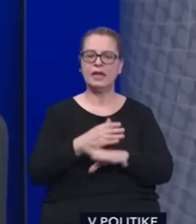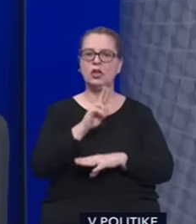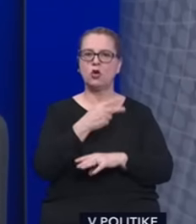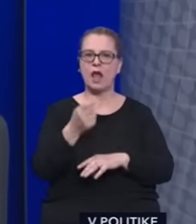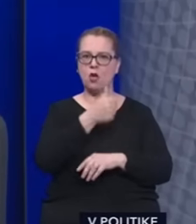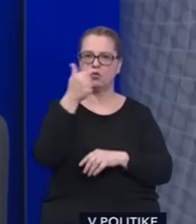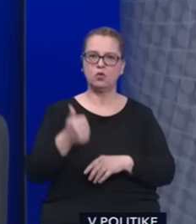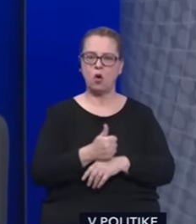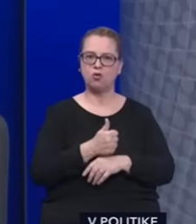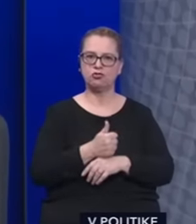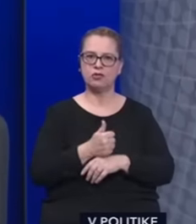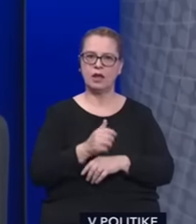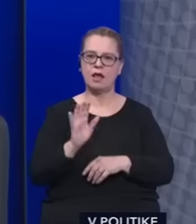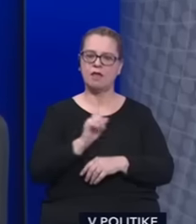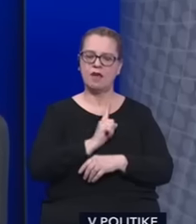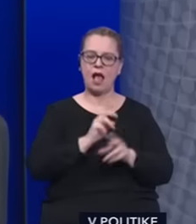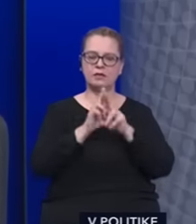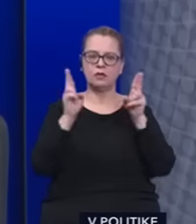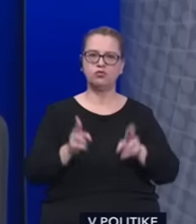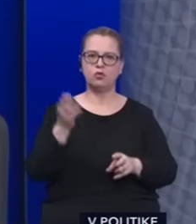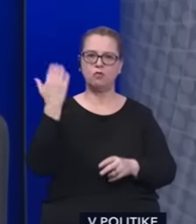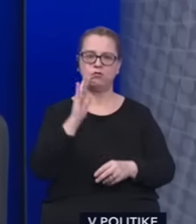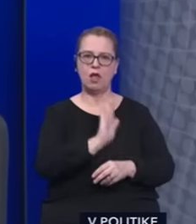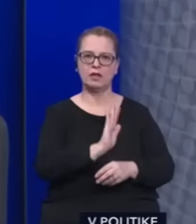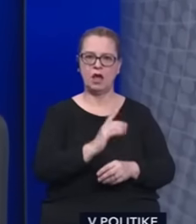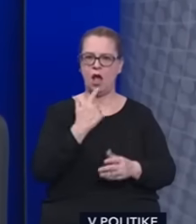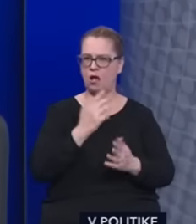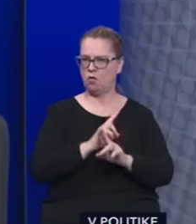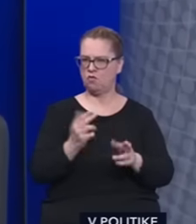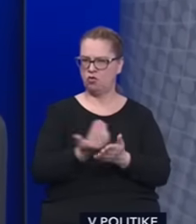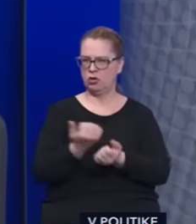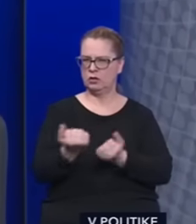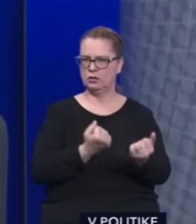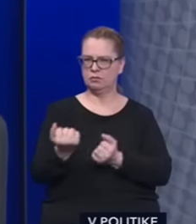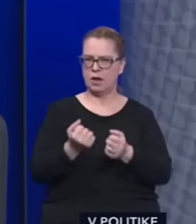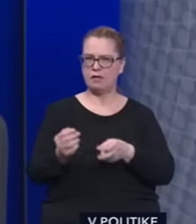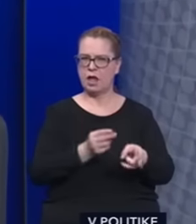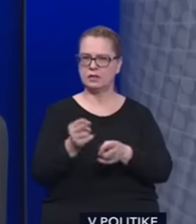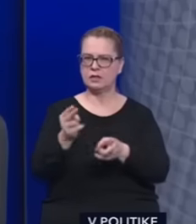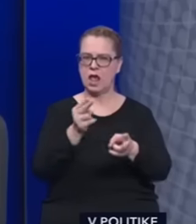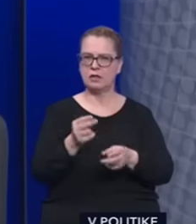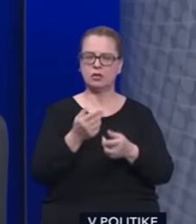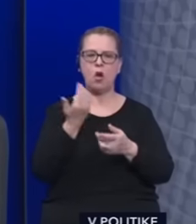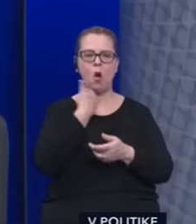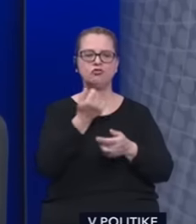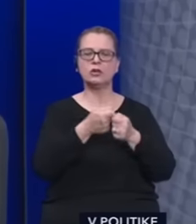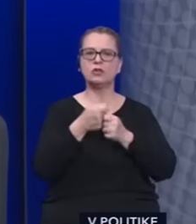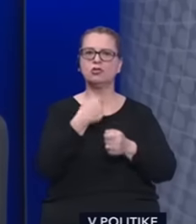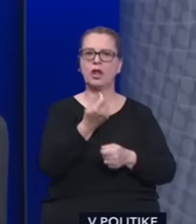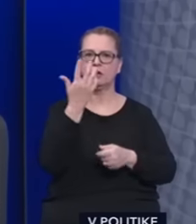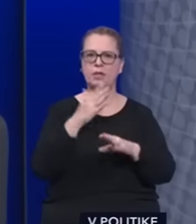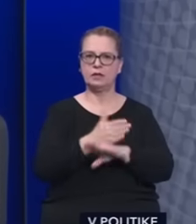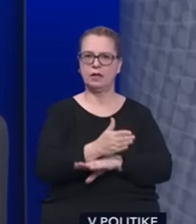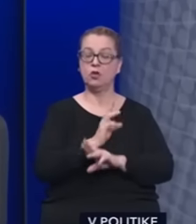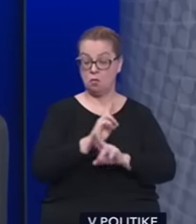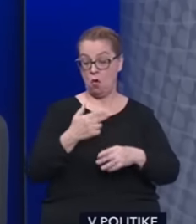budovu, ktorá predtým bola jeho. Ako môže správa ciest nejakému občianskému združeniu dať 5 miliónov? A mohol by som